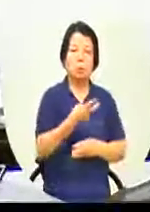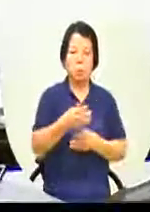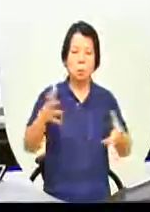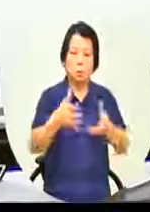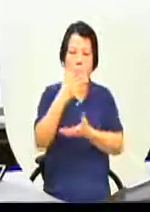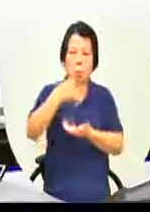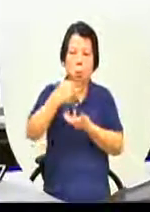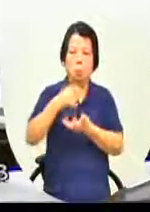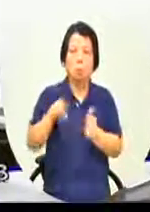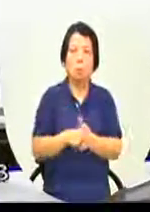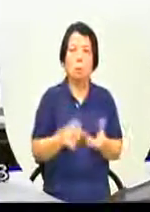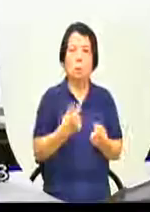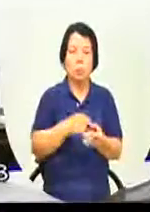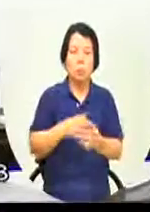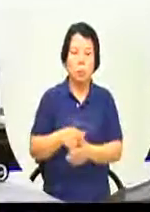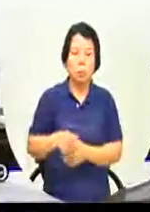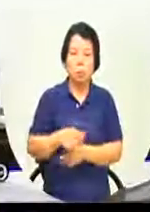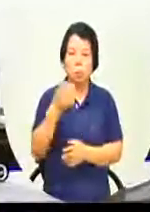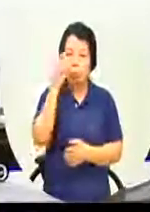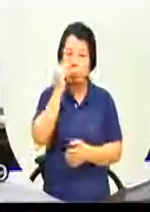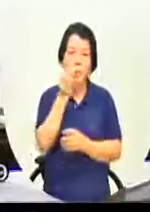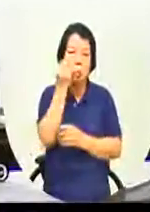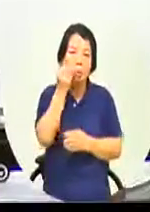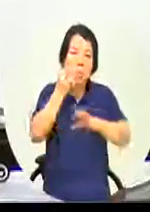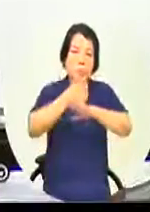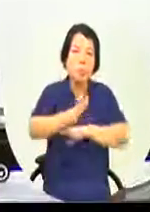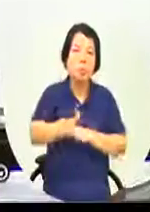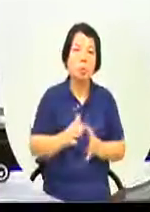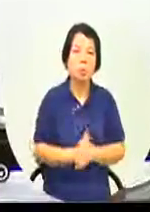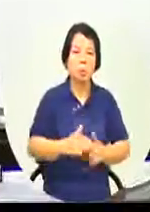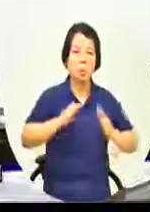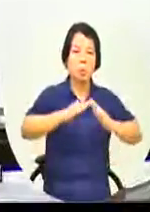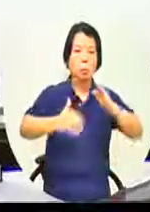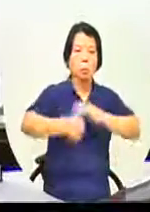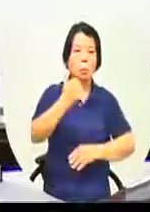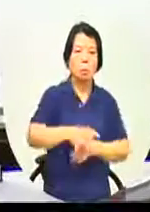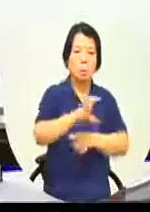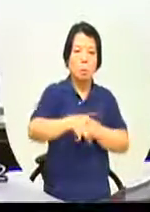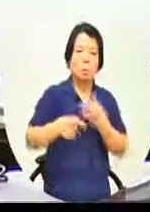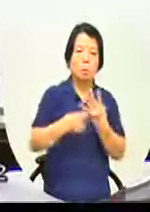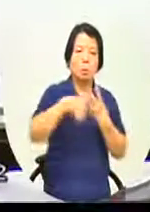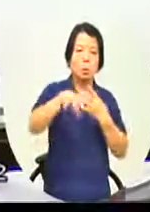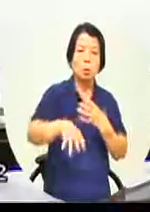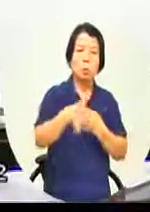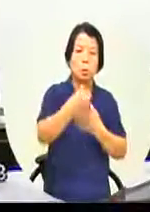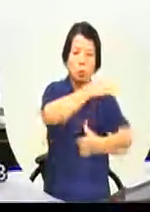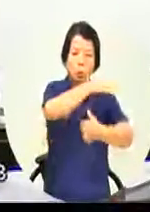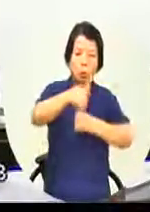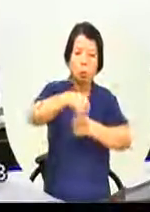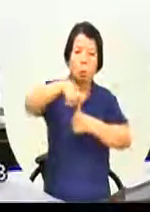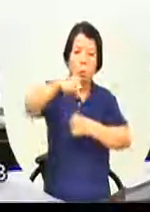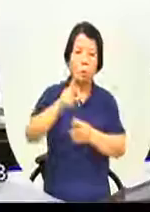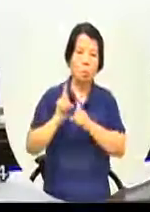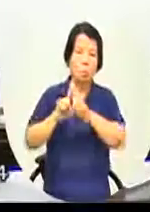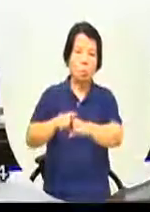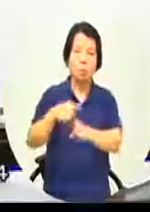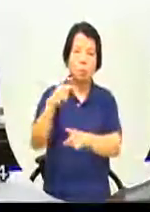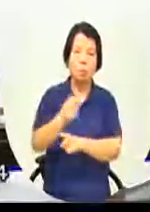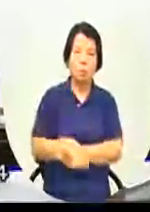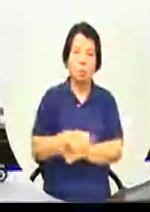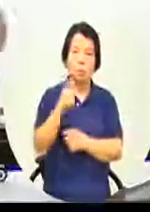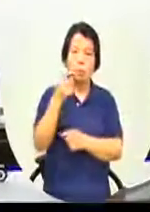总统说，我们一起去看过。市长觉得说，有没有找我们农业局去看？我说有，农业局有看过。我